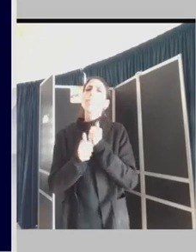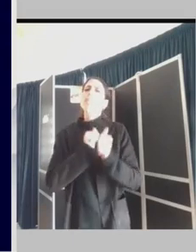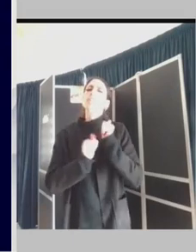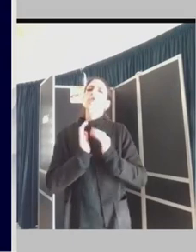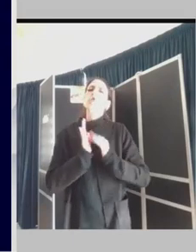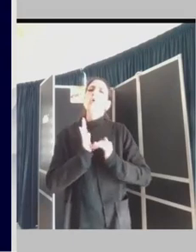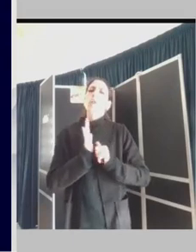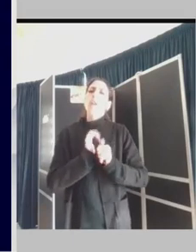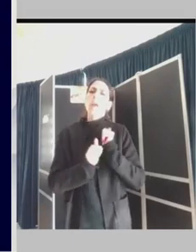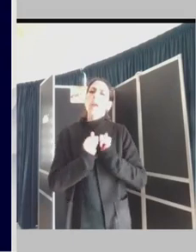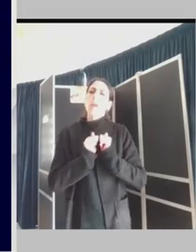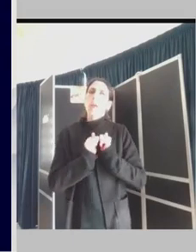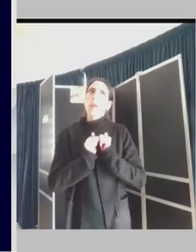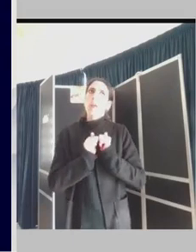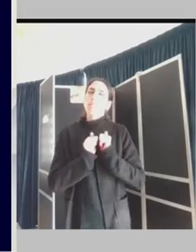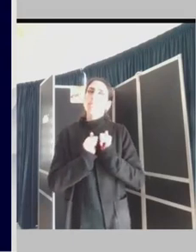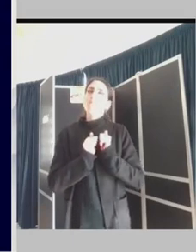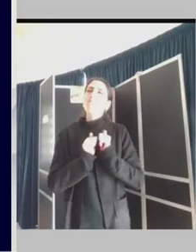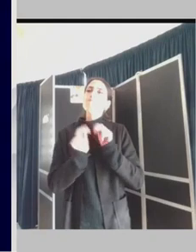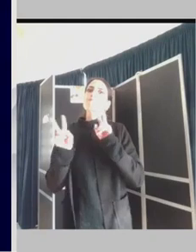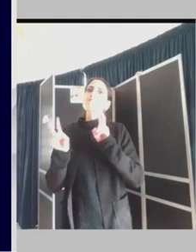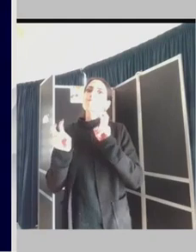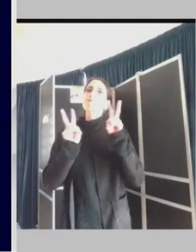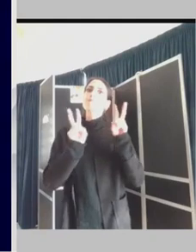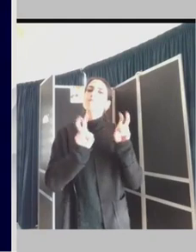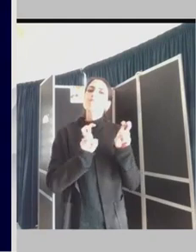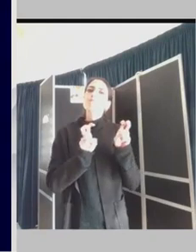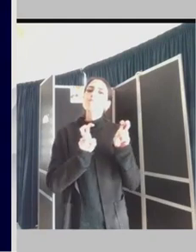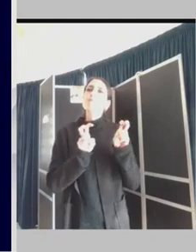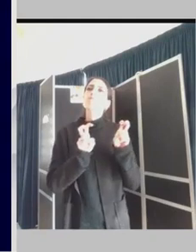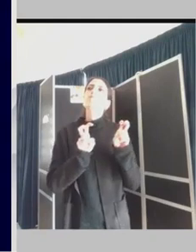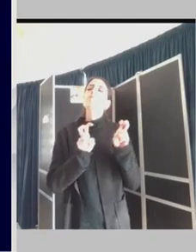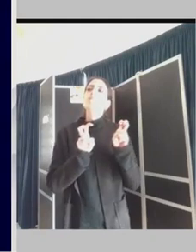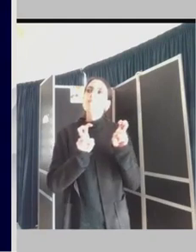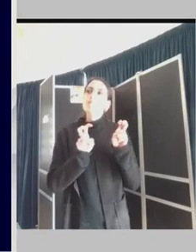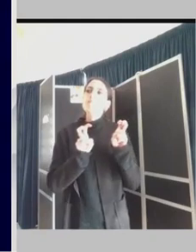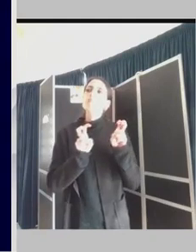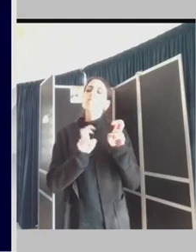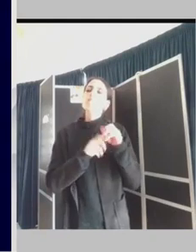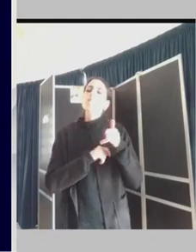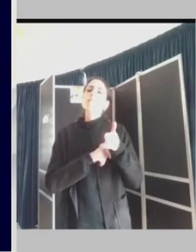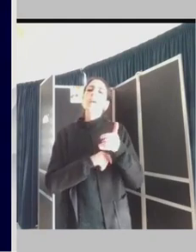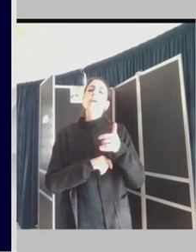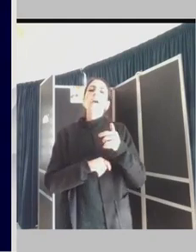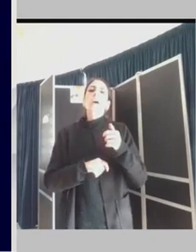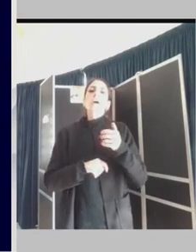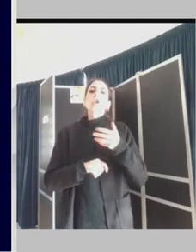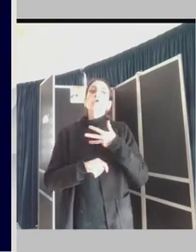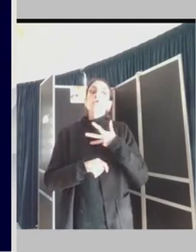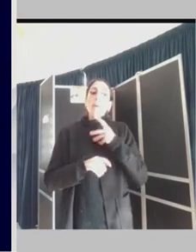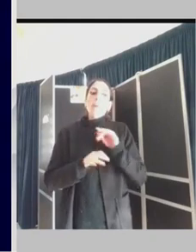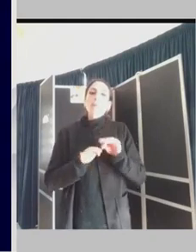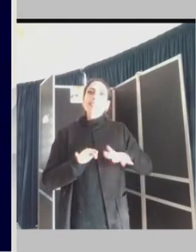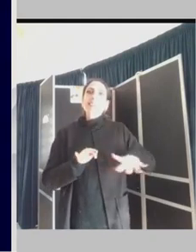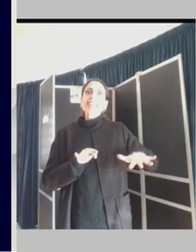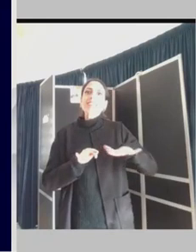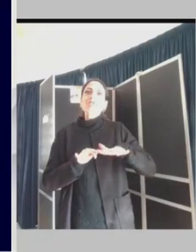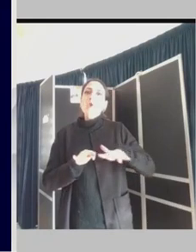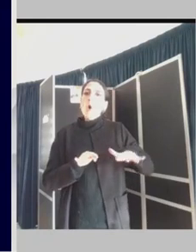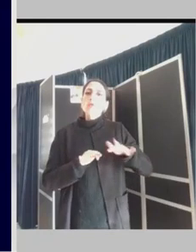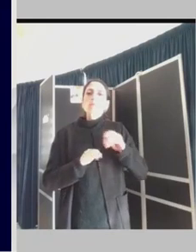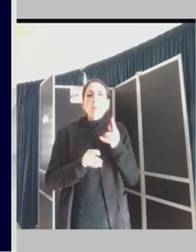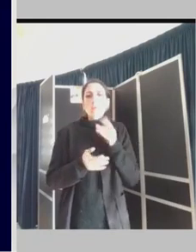ha la possibilità di avere un territorio dove, molti hanno citato le scuole, cioè la prevenzione parte dal basso, quindi